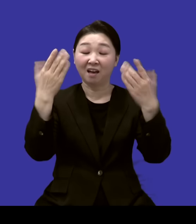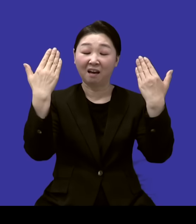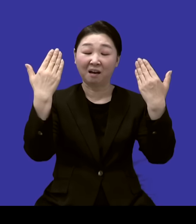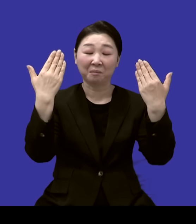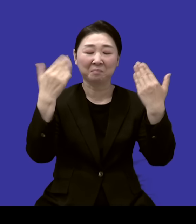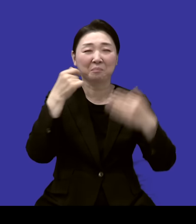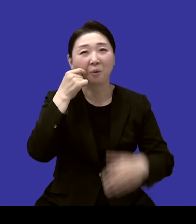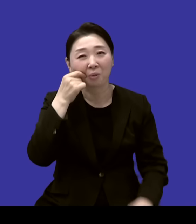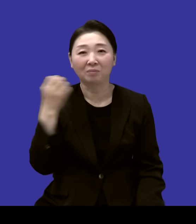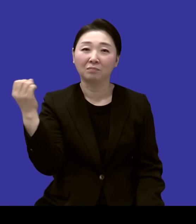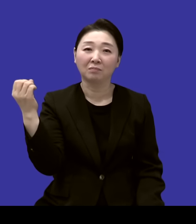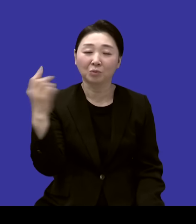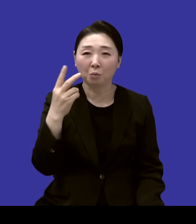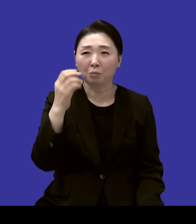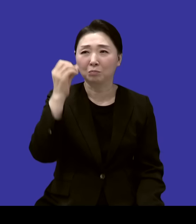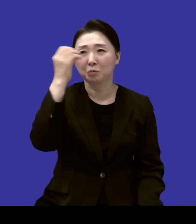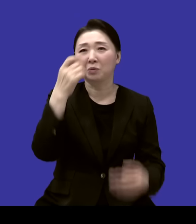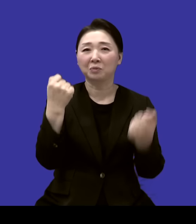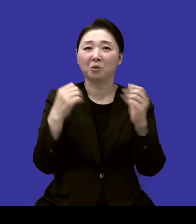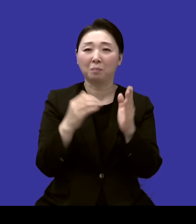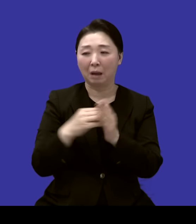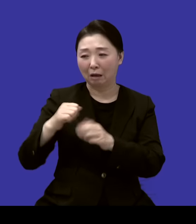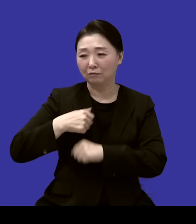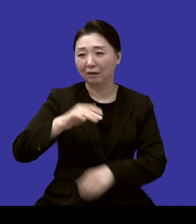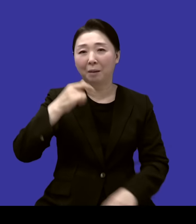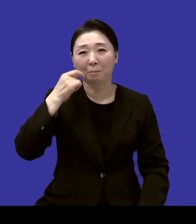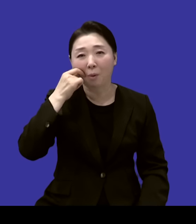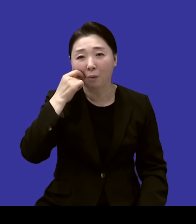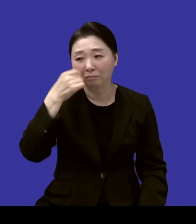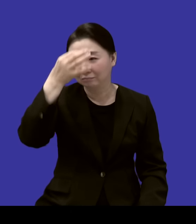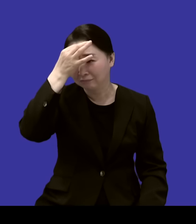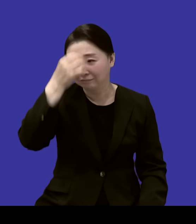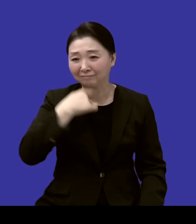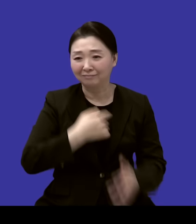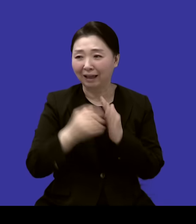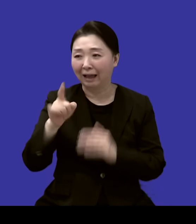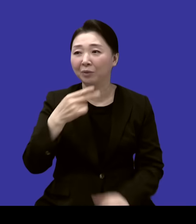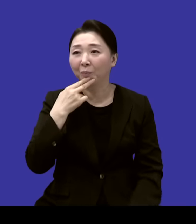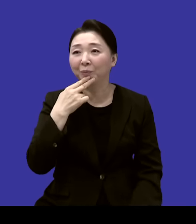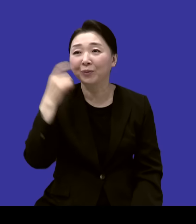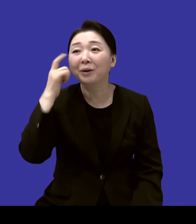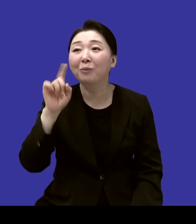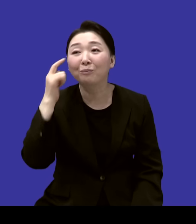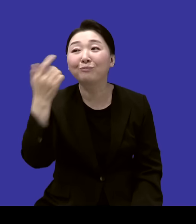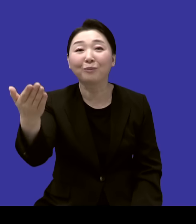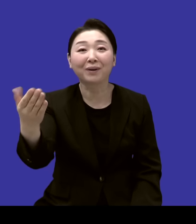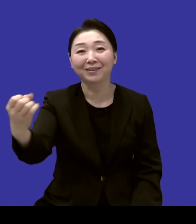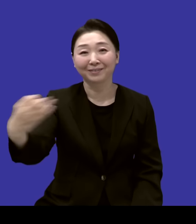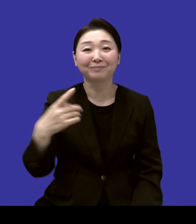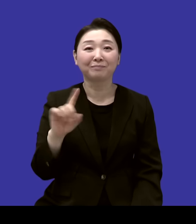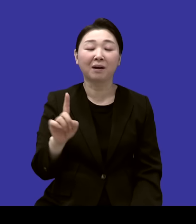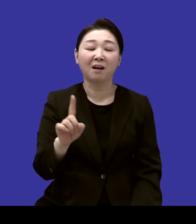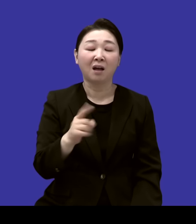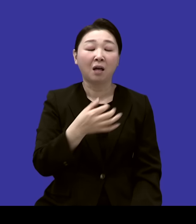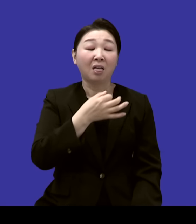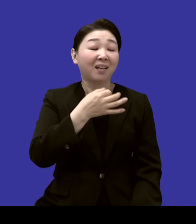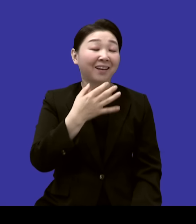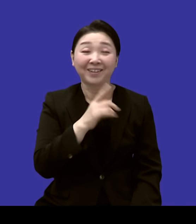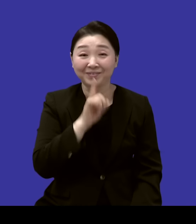예. 고졸이고 군대도 못 갔고 예. 스펙도 없습니다. 어떤 생각이 드세요? 이렇게 예. 물어보면 많은 집사님들이 한숨